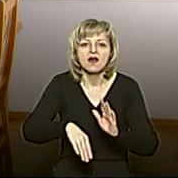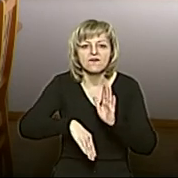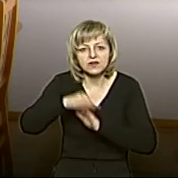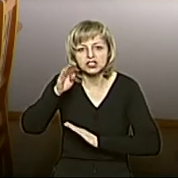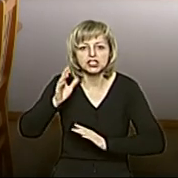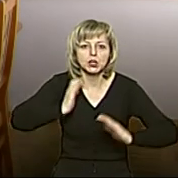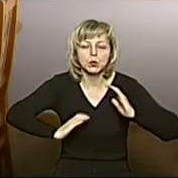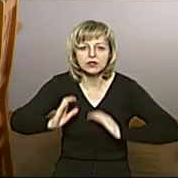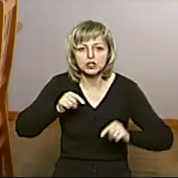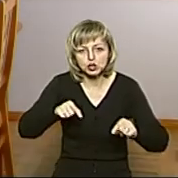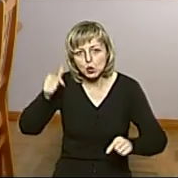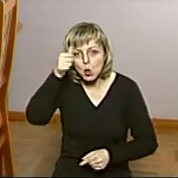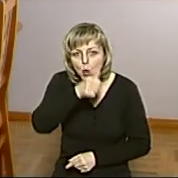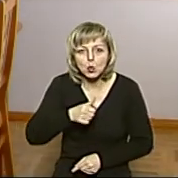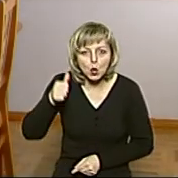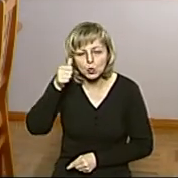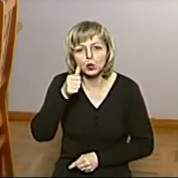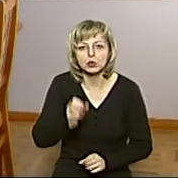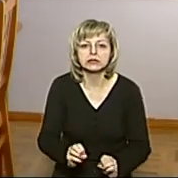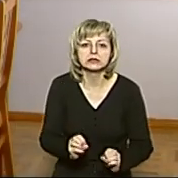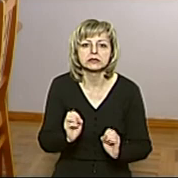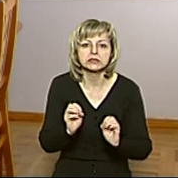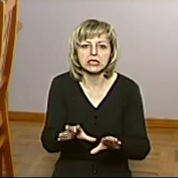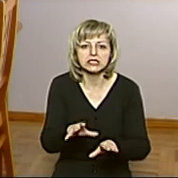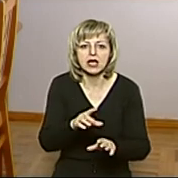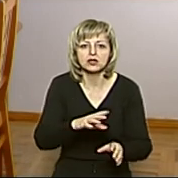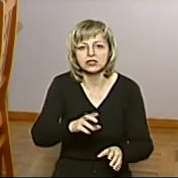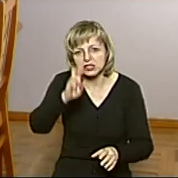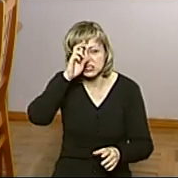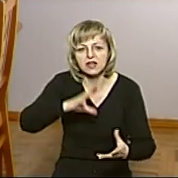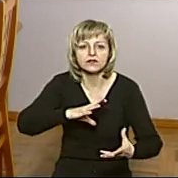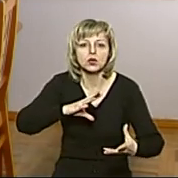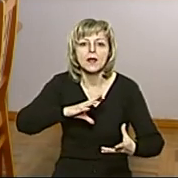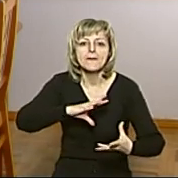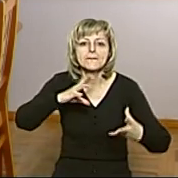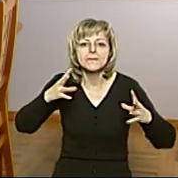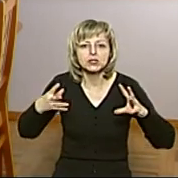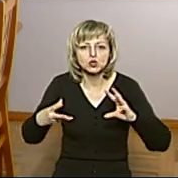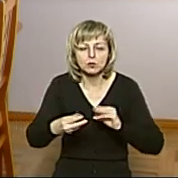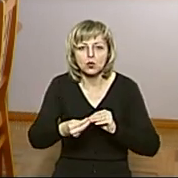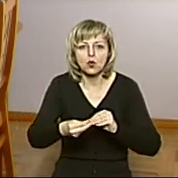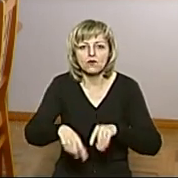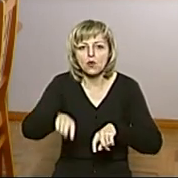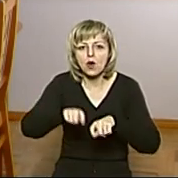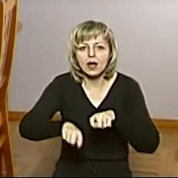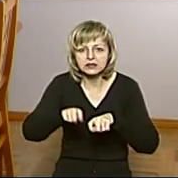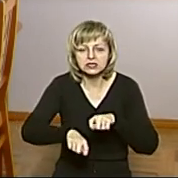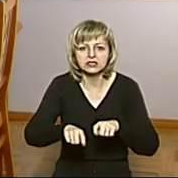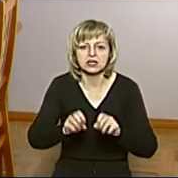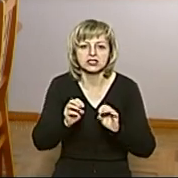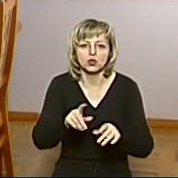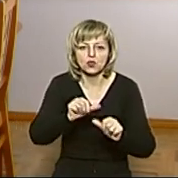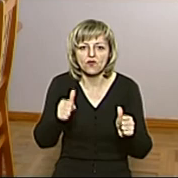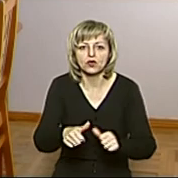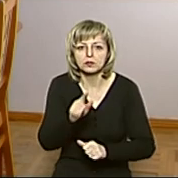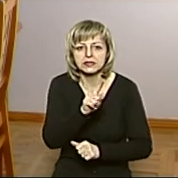освіти, і цього року складають державну підсумкову атестацію, то вони її складають у формі зовнішнього